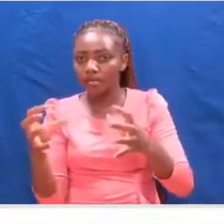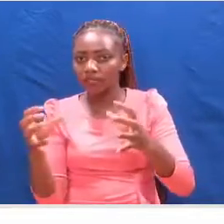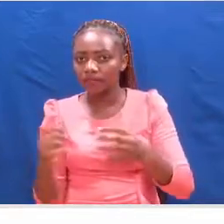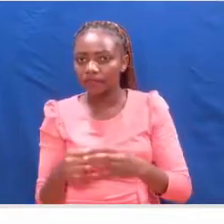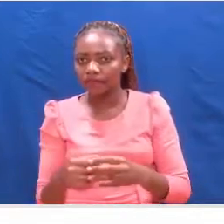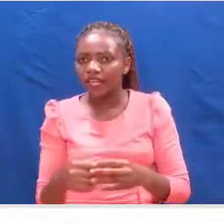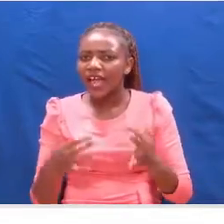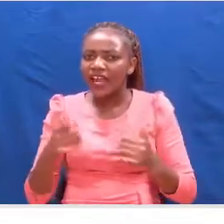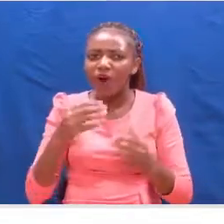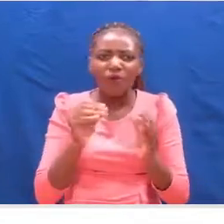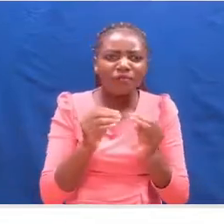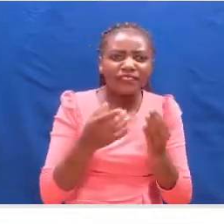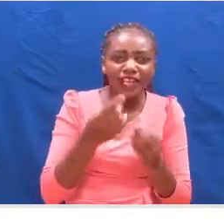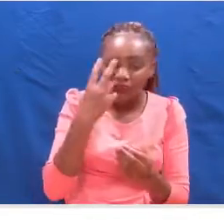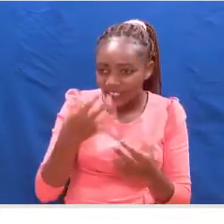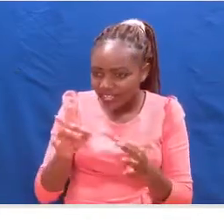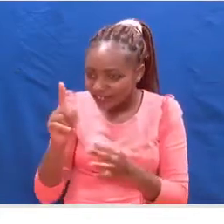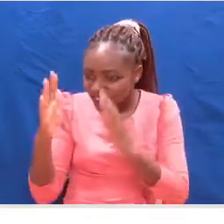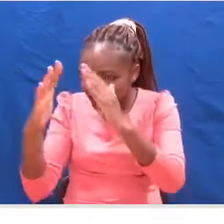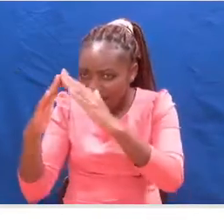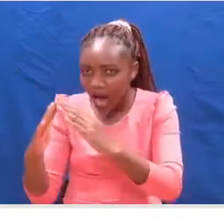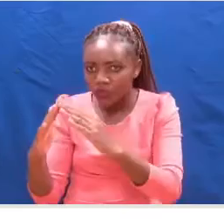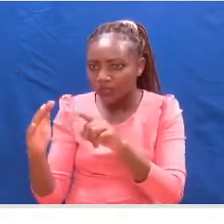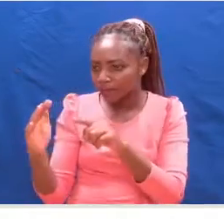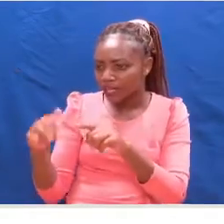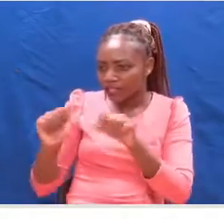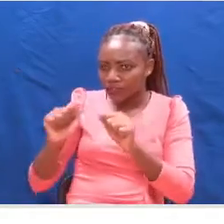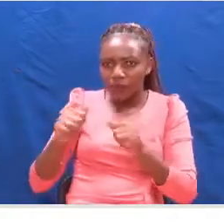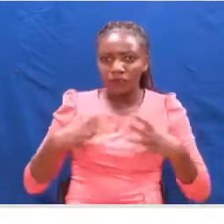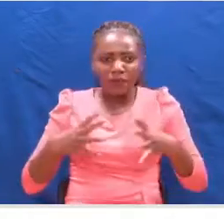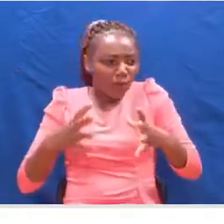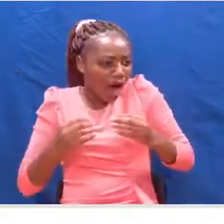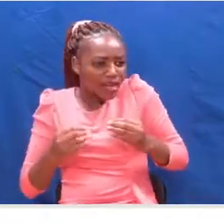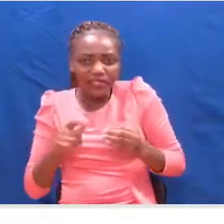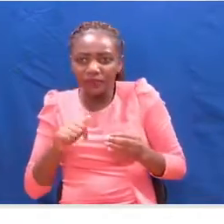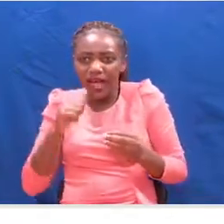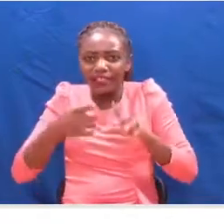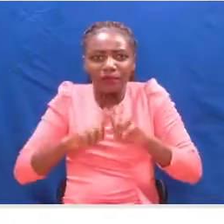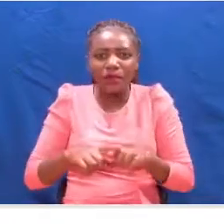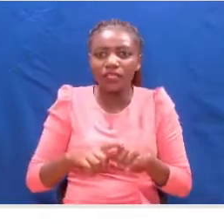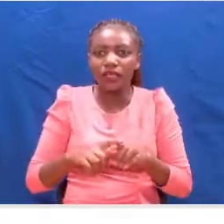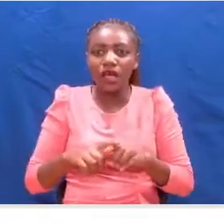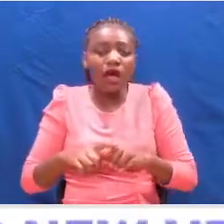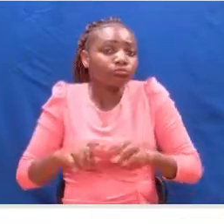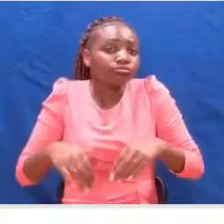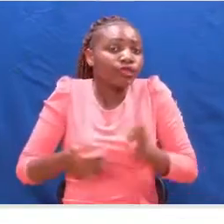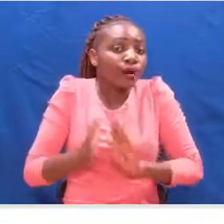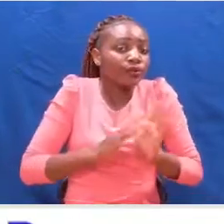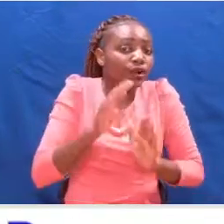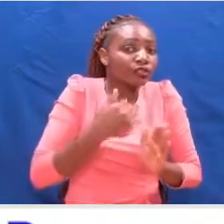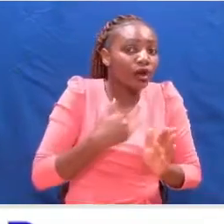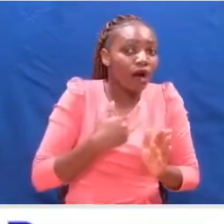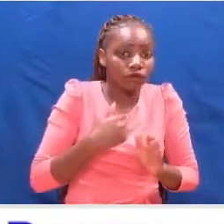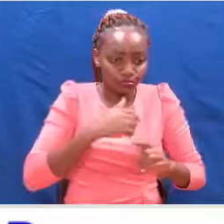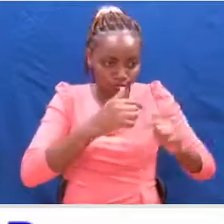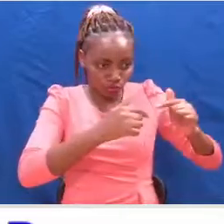Sasa tumefika hapa kuona kama hii nyumba, tunaweza kuwa adopted, kulingana na vile mnavyopanga maneno yenu kuelekea